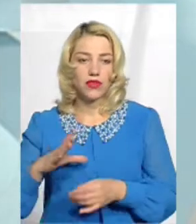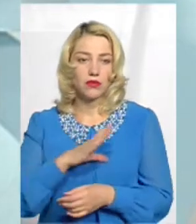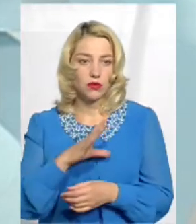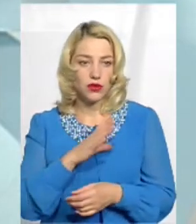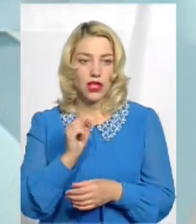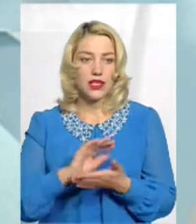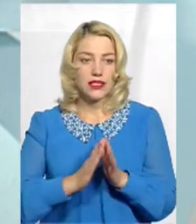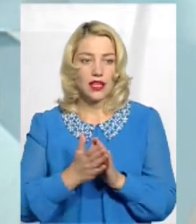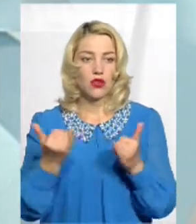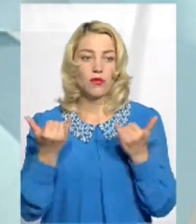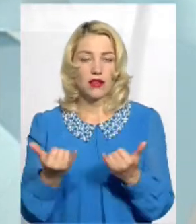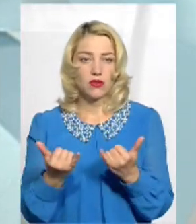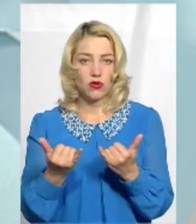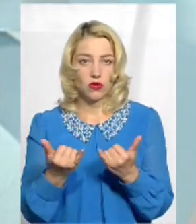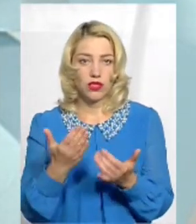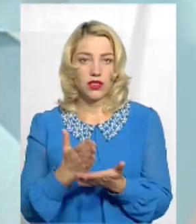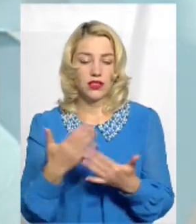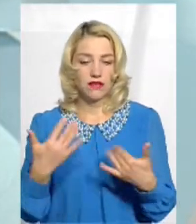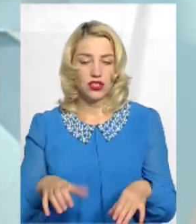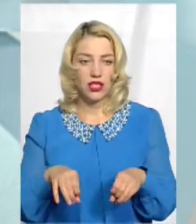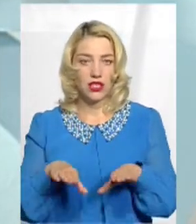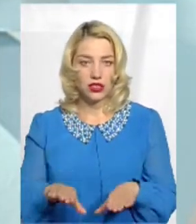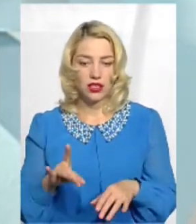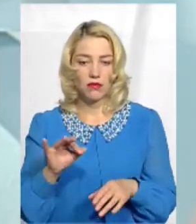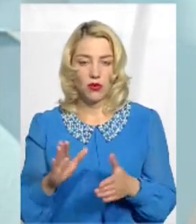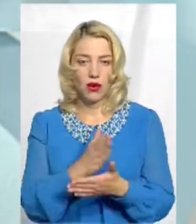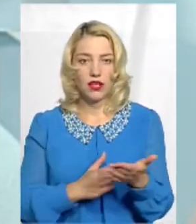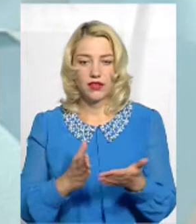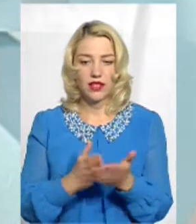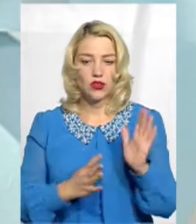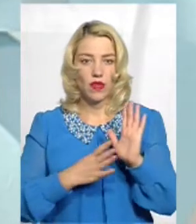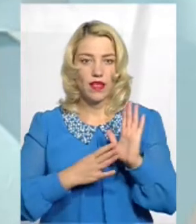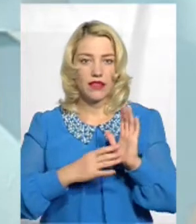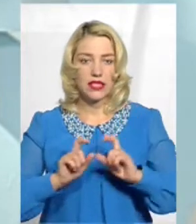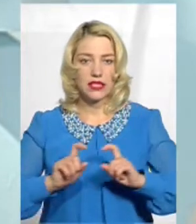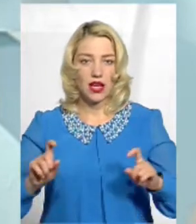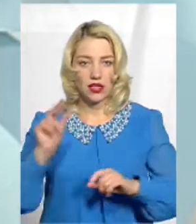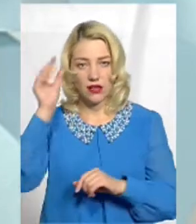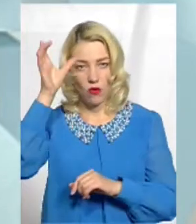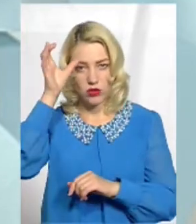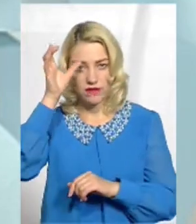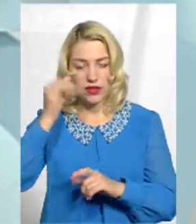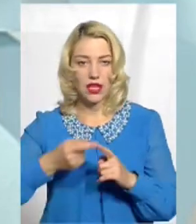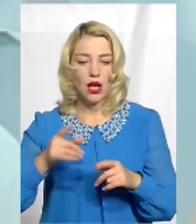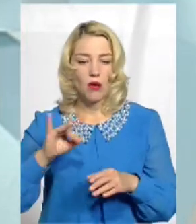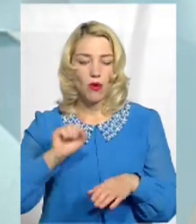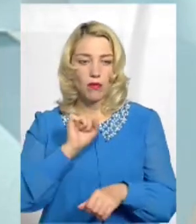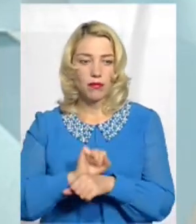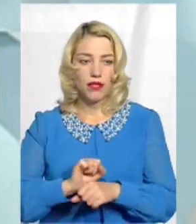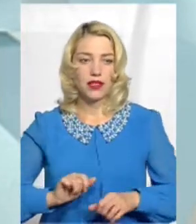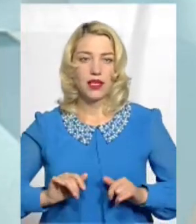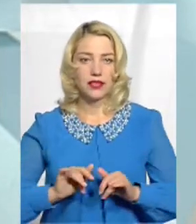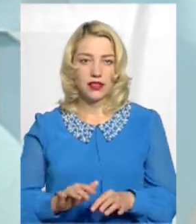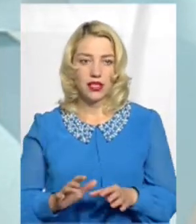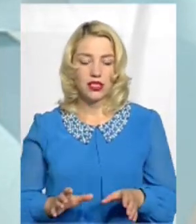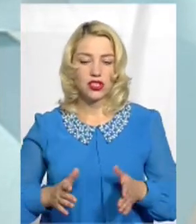торкнутися. Станом на сьогодні є уже рішення про ліквідацію 9 закладів освіти, про припинення діяльності